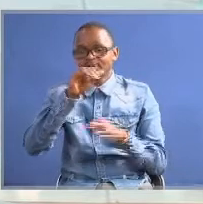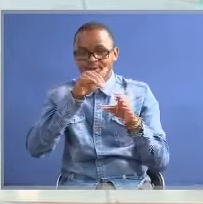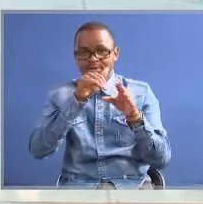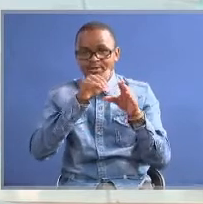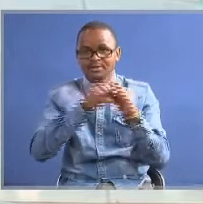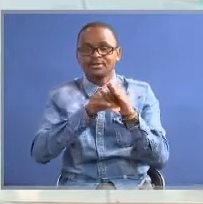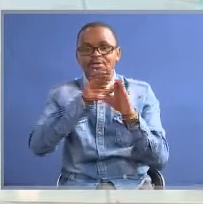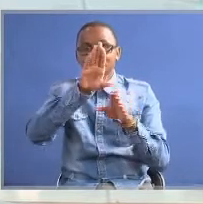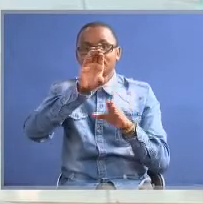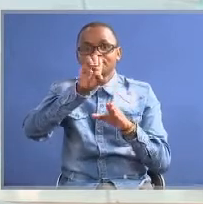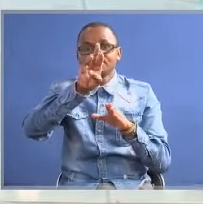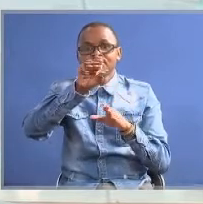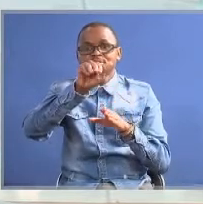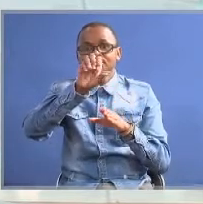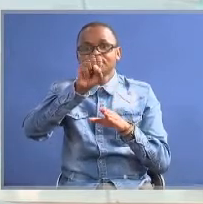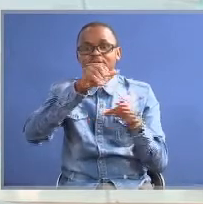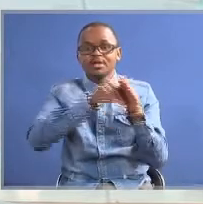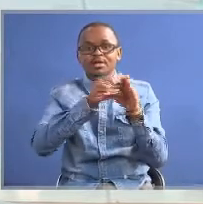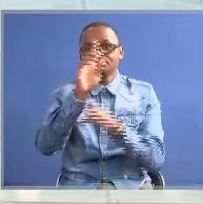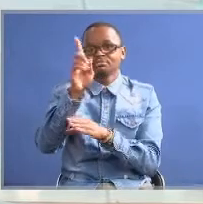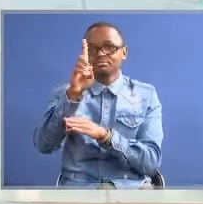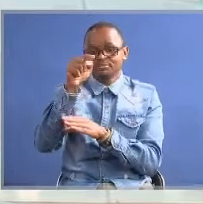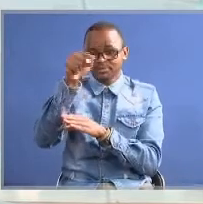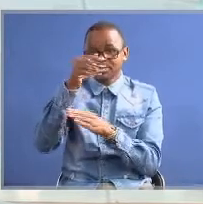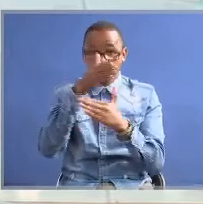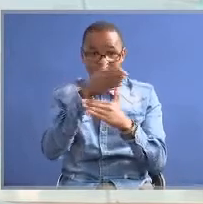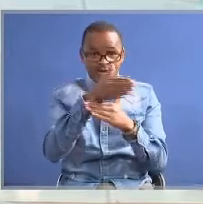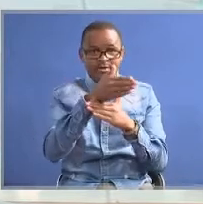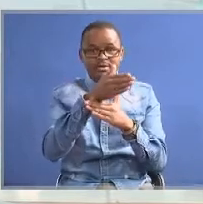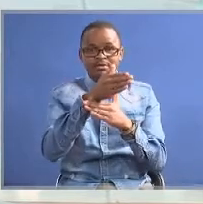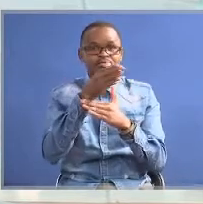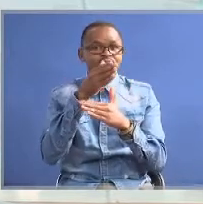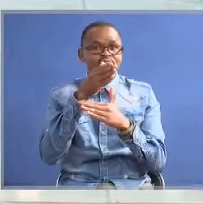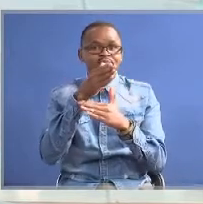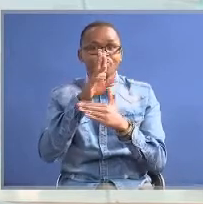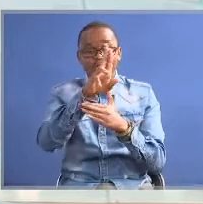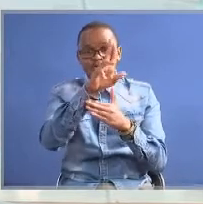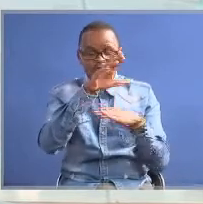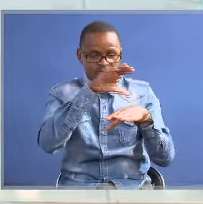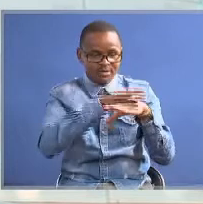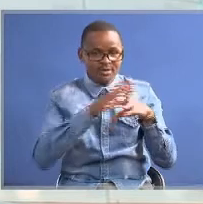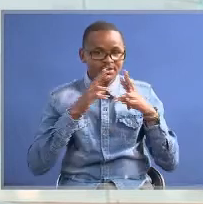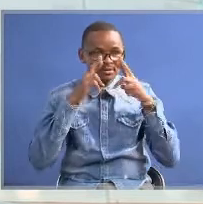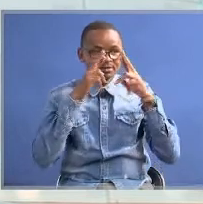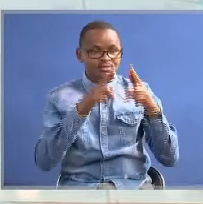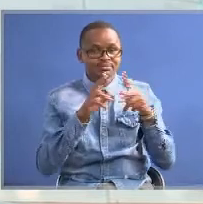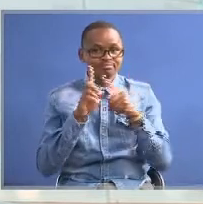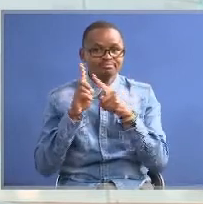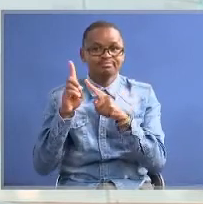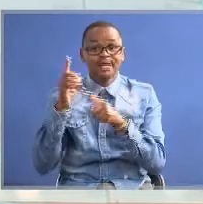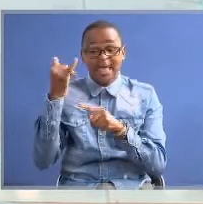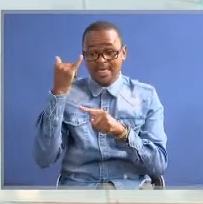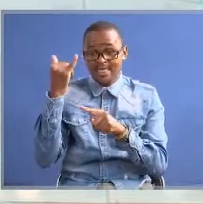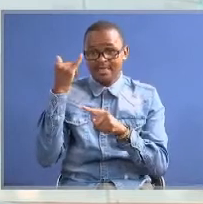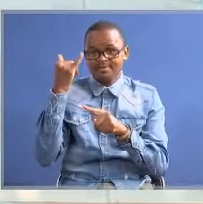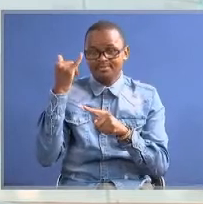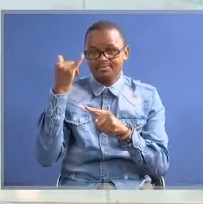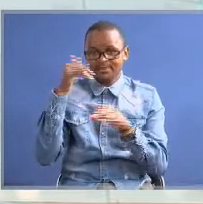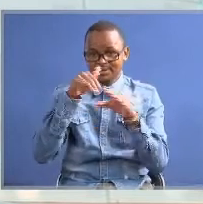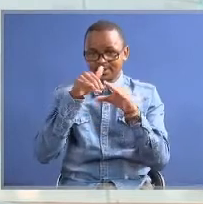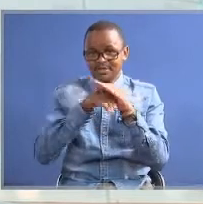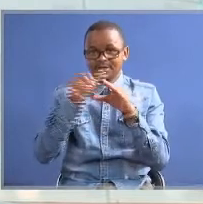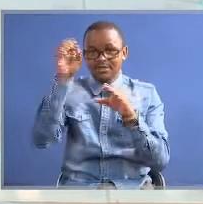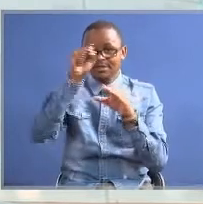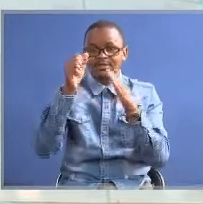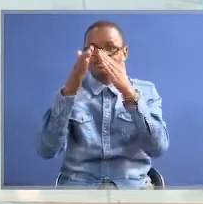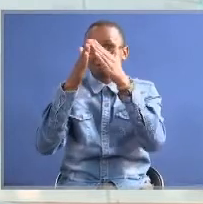katika ukumbi wa Bomas hapa jijini Nairobi. Hii ni baada ya Kenyatta kupokea rasmi ripoti hiyo hapo jana katika